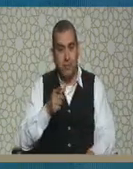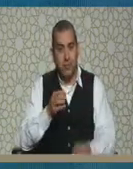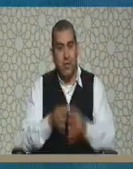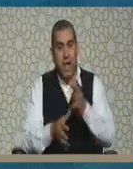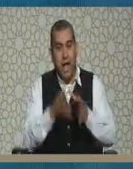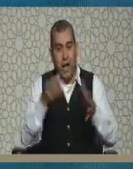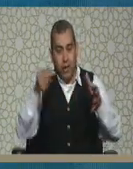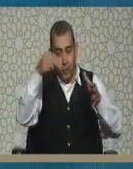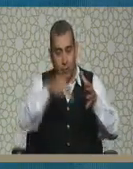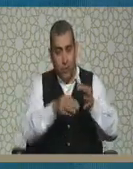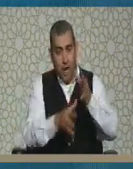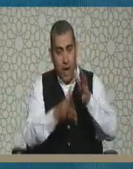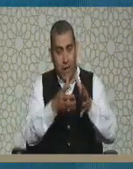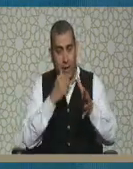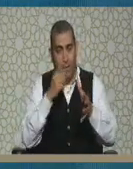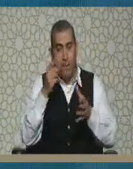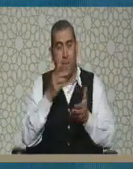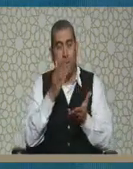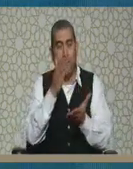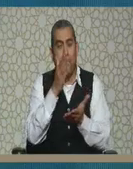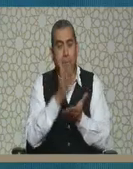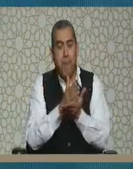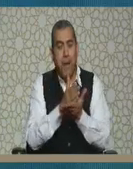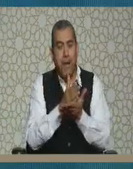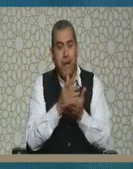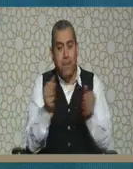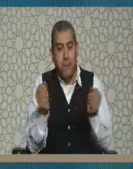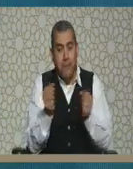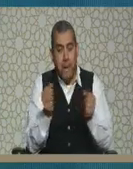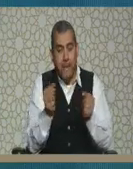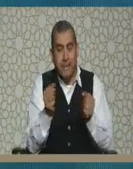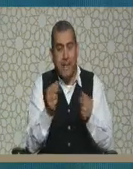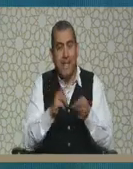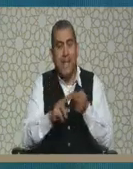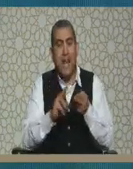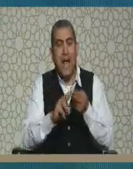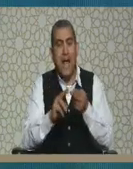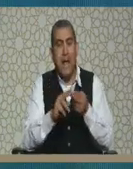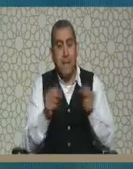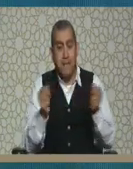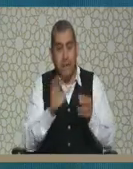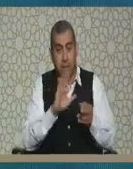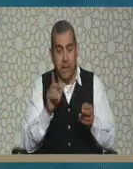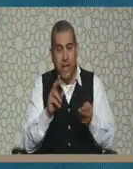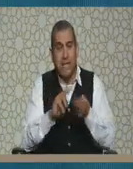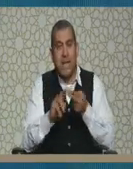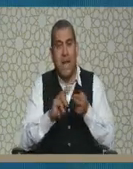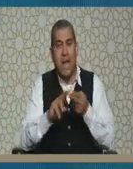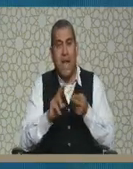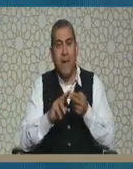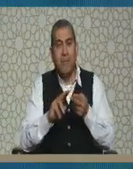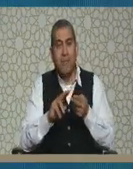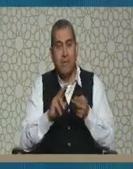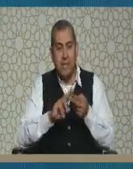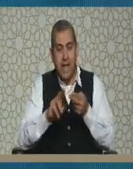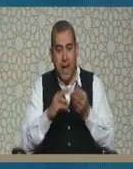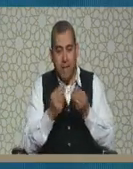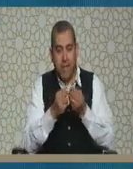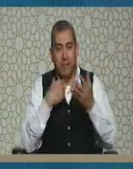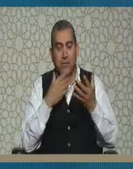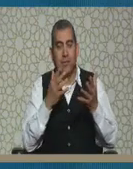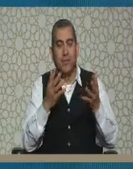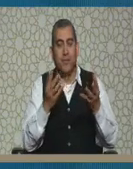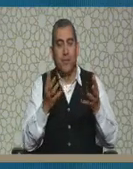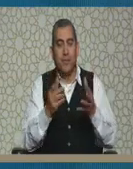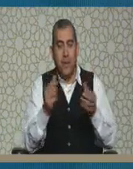يا نار كوني برض برضا وبس لكن ايه لكن كان ايه بردا وسلاما اضاف